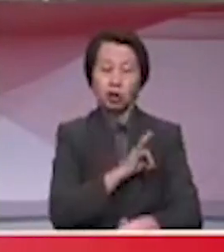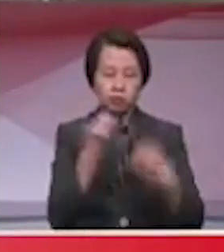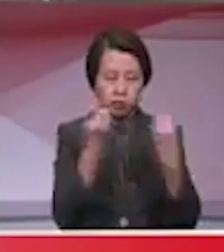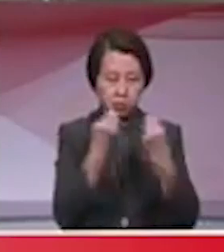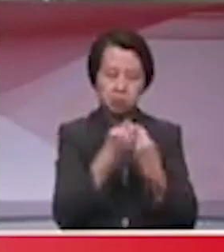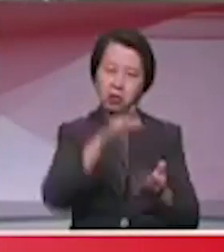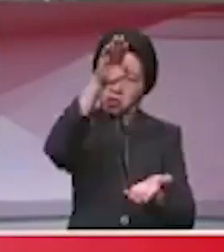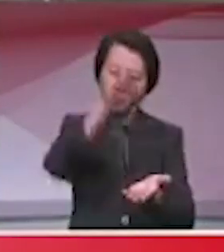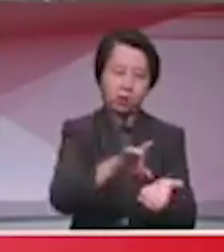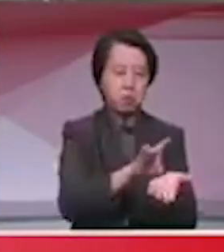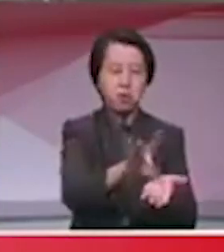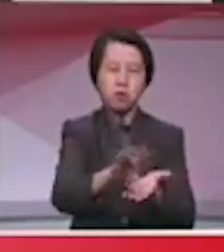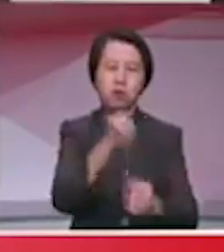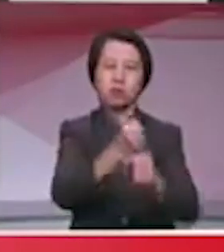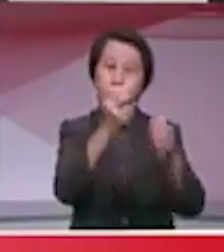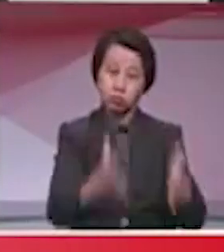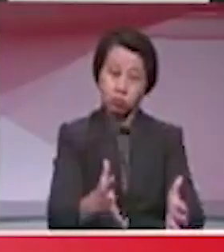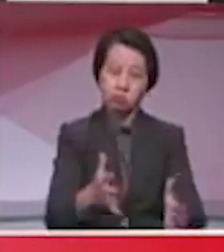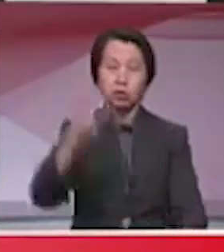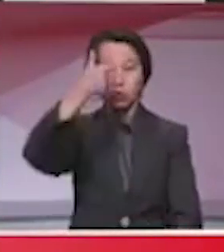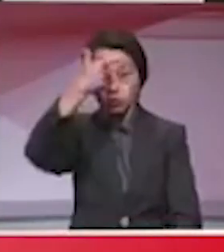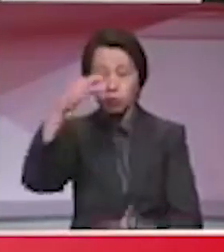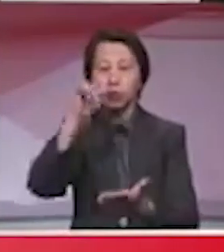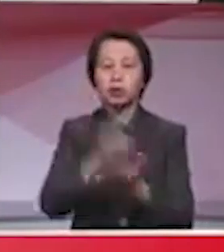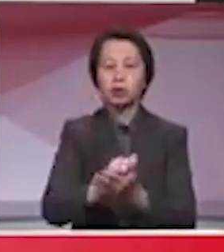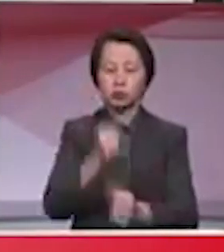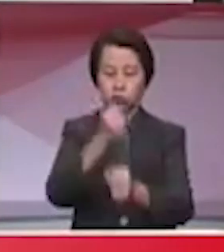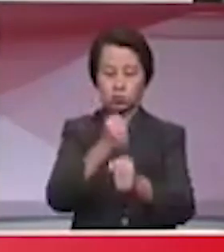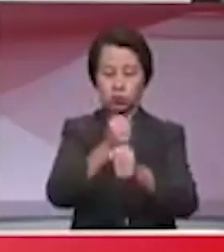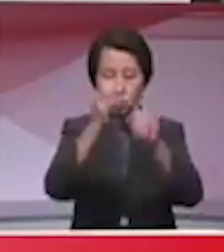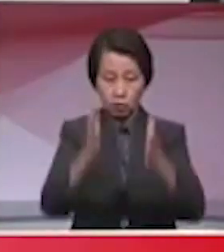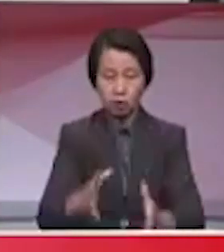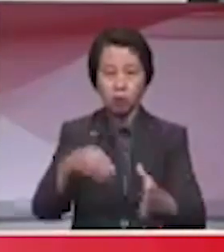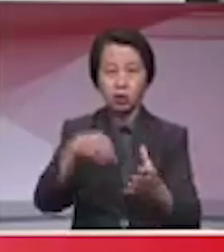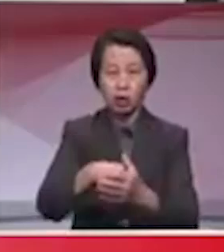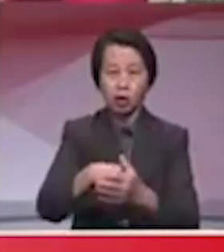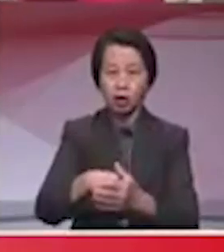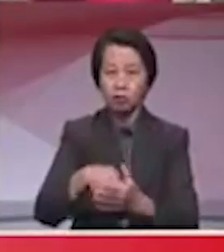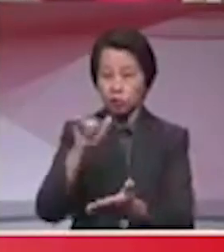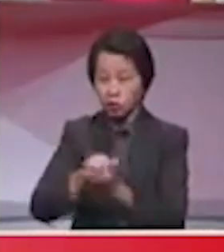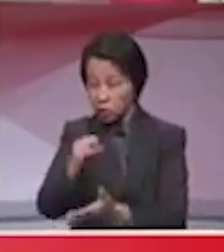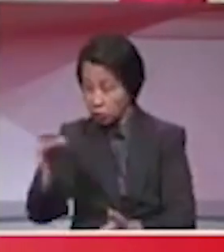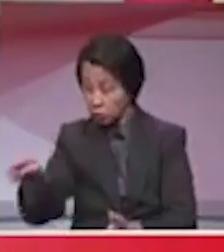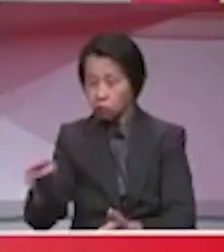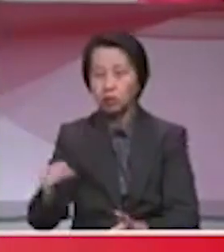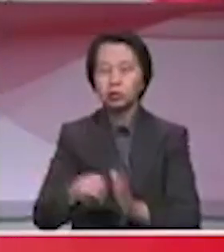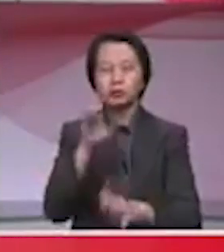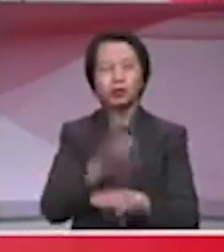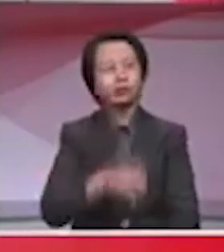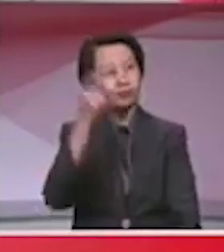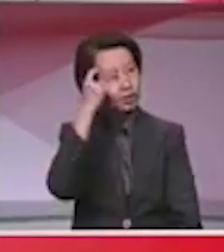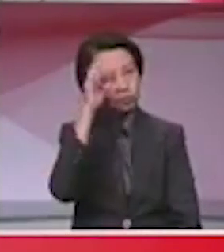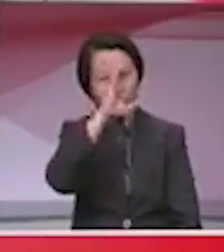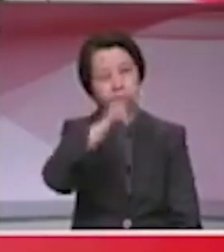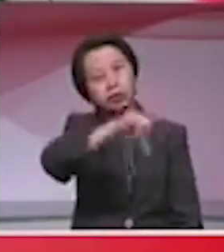bilangan pekerja. Dan disebabkan itu, para pekerja dalam industri ini terpaksa mencari alternatif